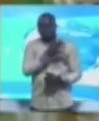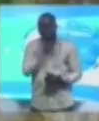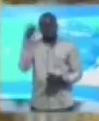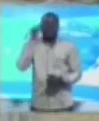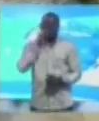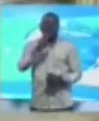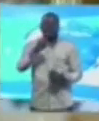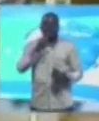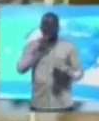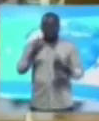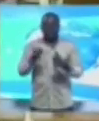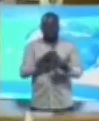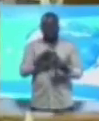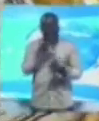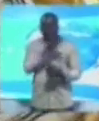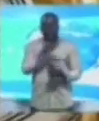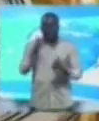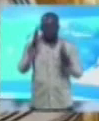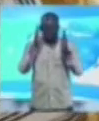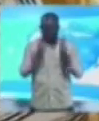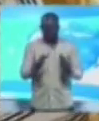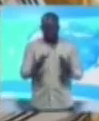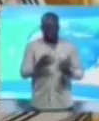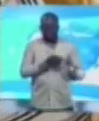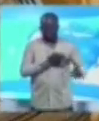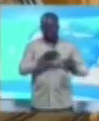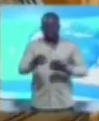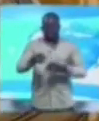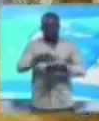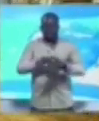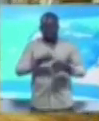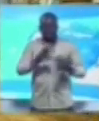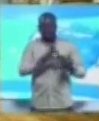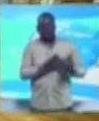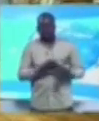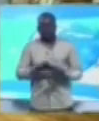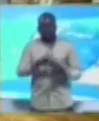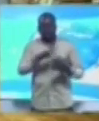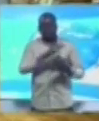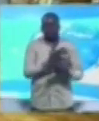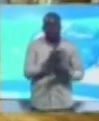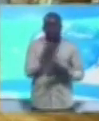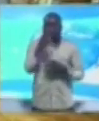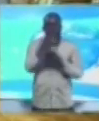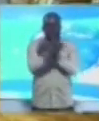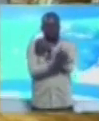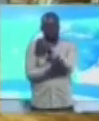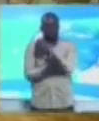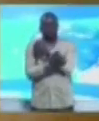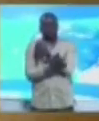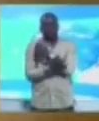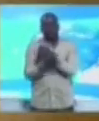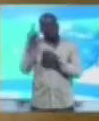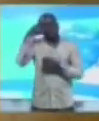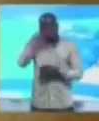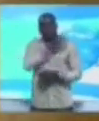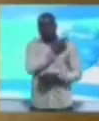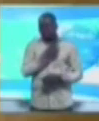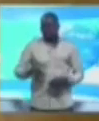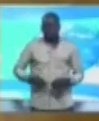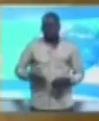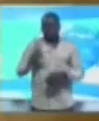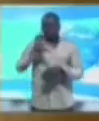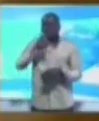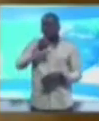Blanca et le Premier ministre burkinabé ont échangé sur la coopération bilatérale entre les deux pays. Pour la diplomate cubaine,